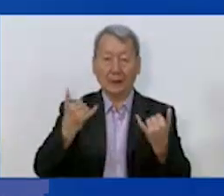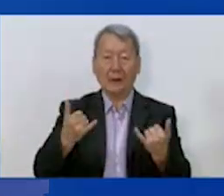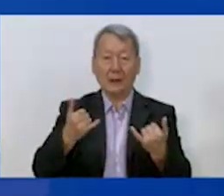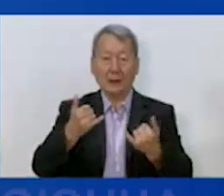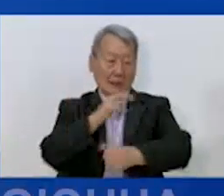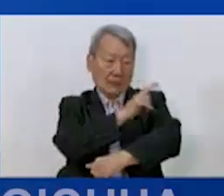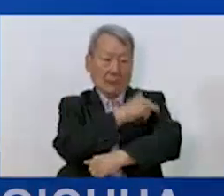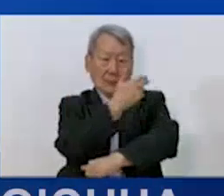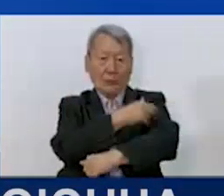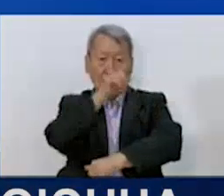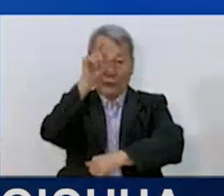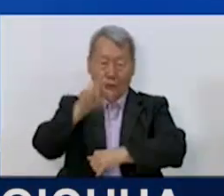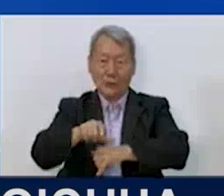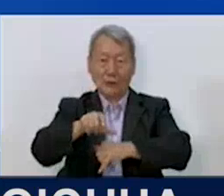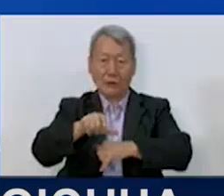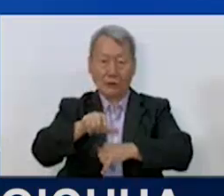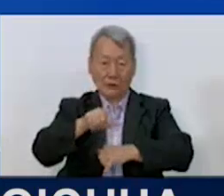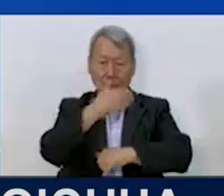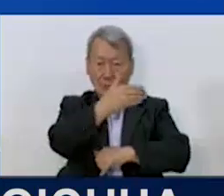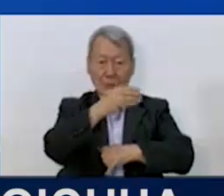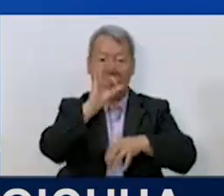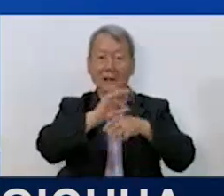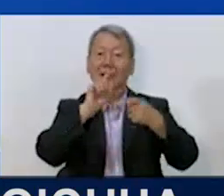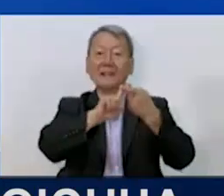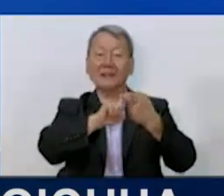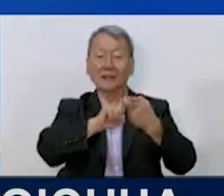Ошондой эле медициналык кызматкерлердин арасында